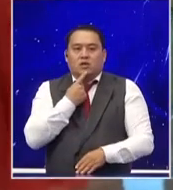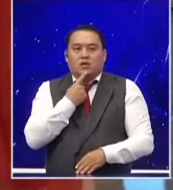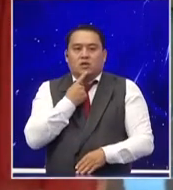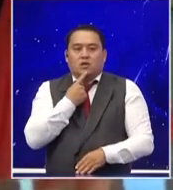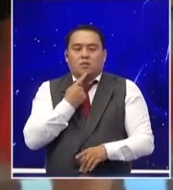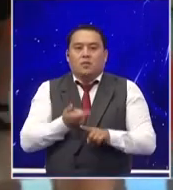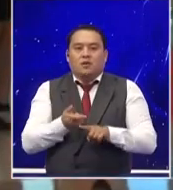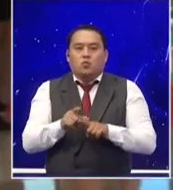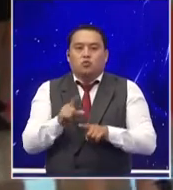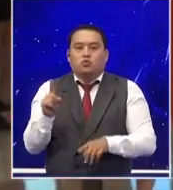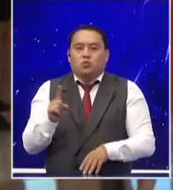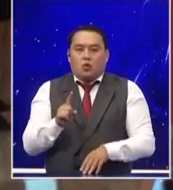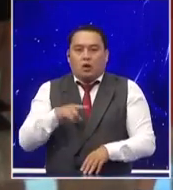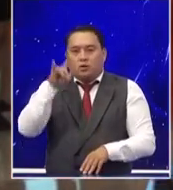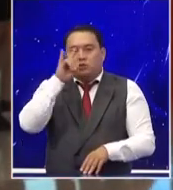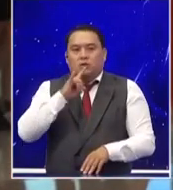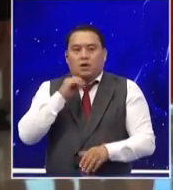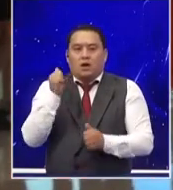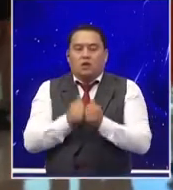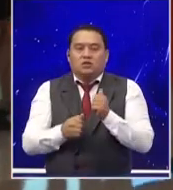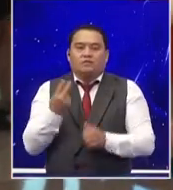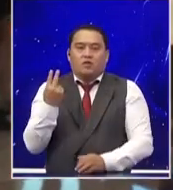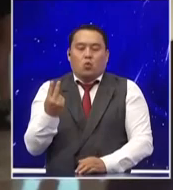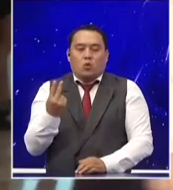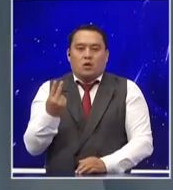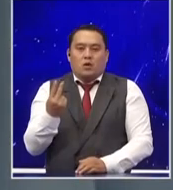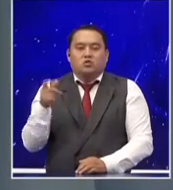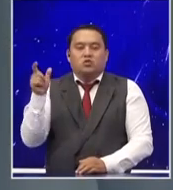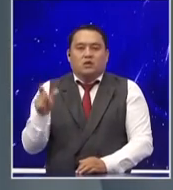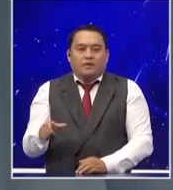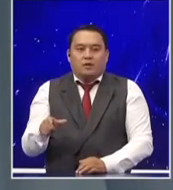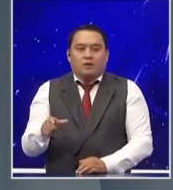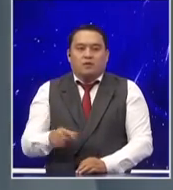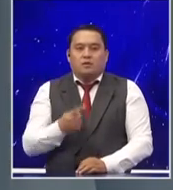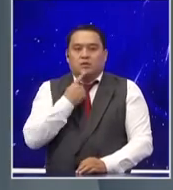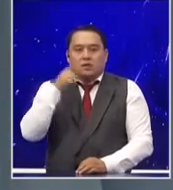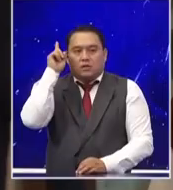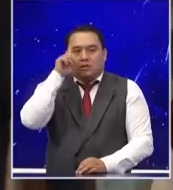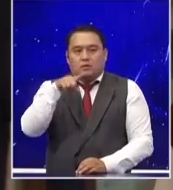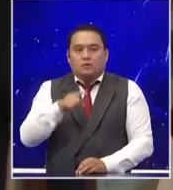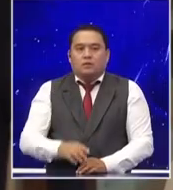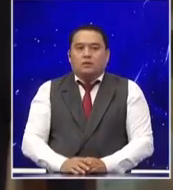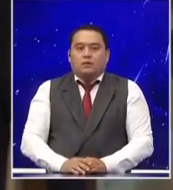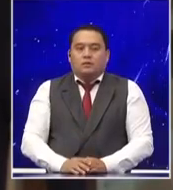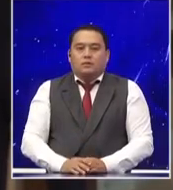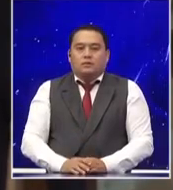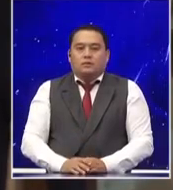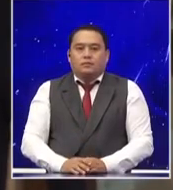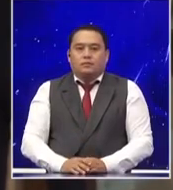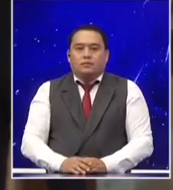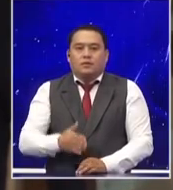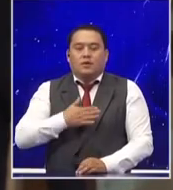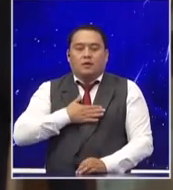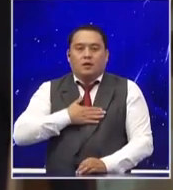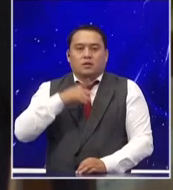потому что мы живем к за здание и каждый второй каждый гражданин должен знать казахский язык я с детства знаю